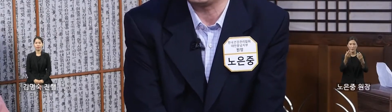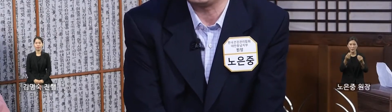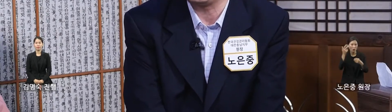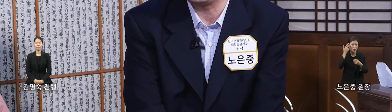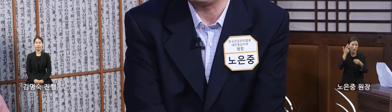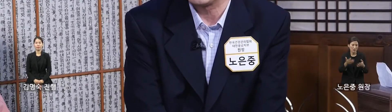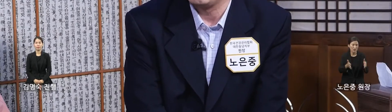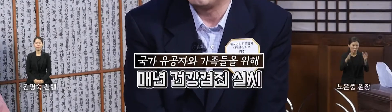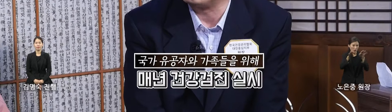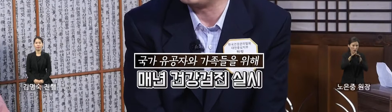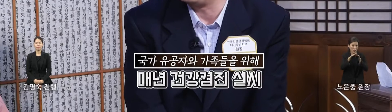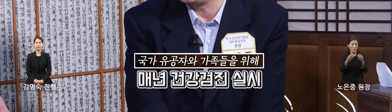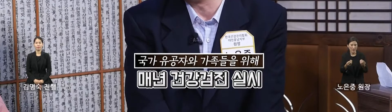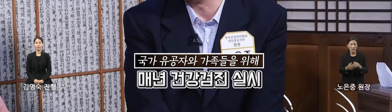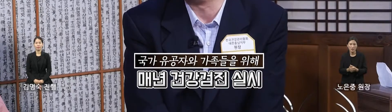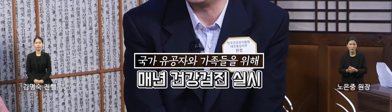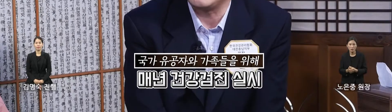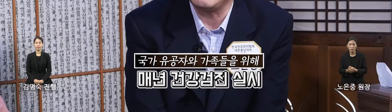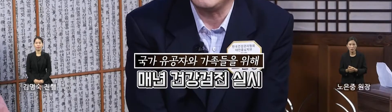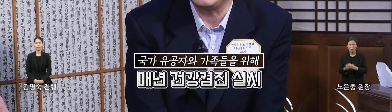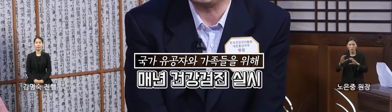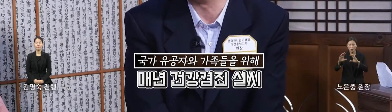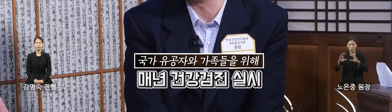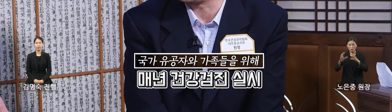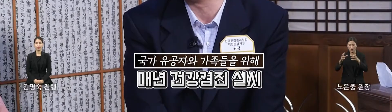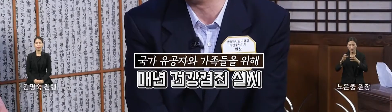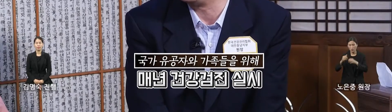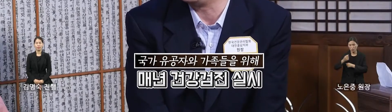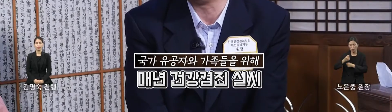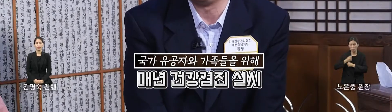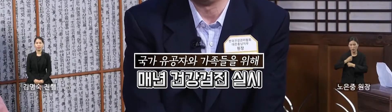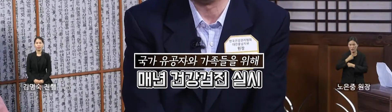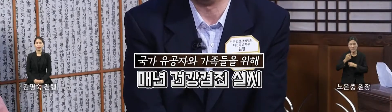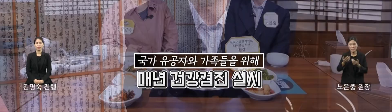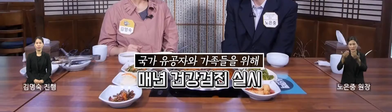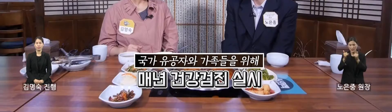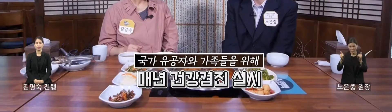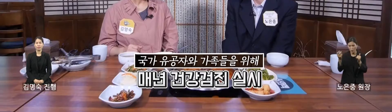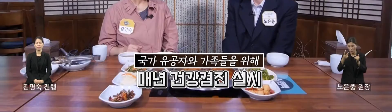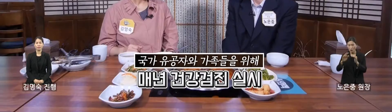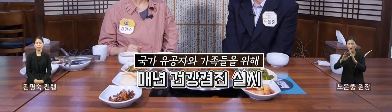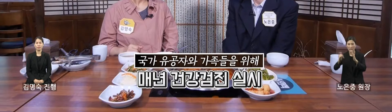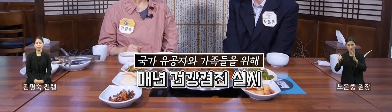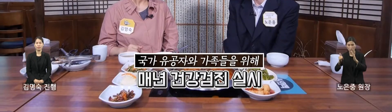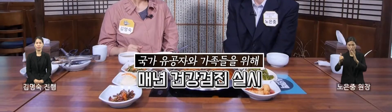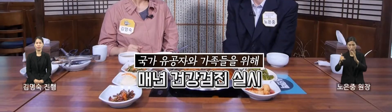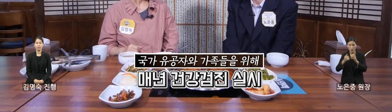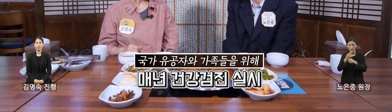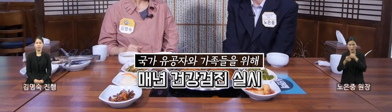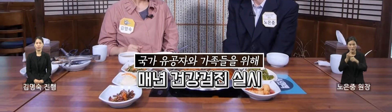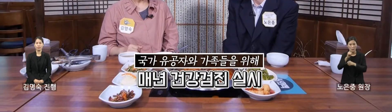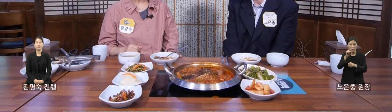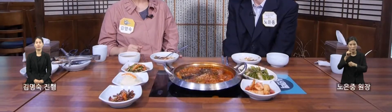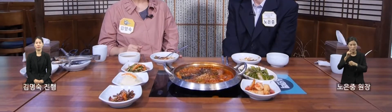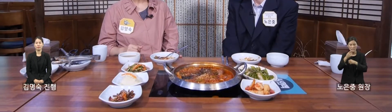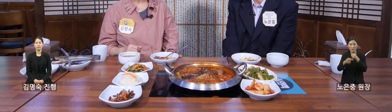그 다음에 저희는 이제 뭐 국가유공자라든지 그분들 가족분들, 그분들을 이제 매년 이제 건강검진하고